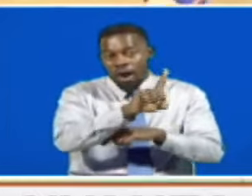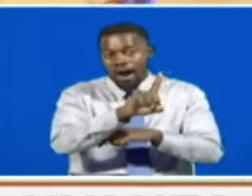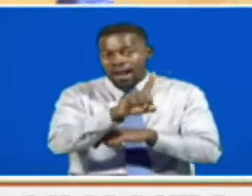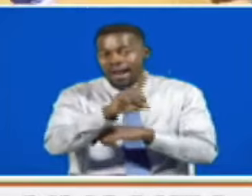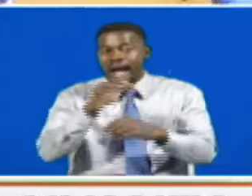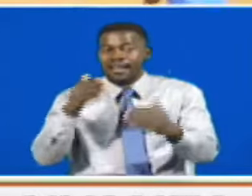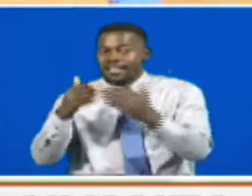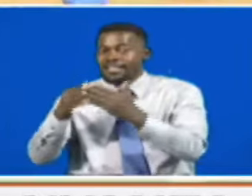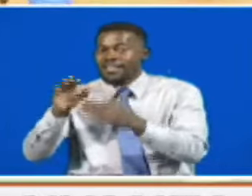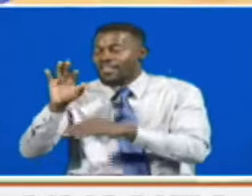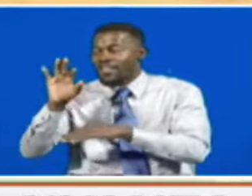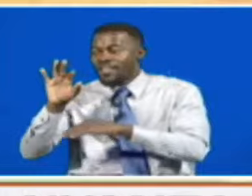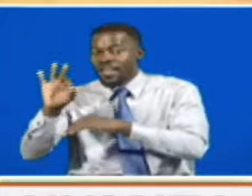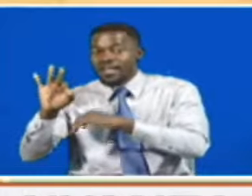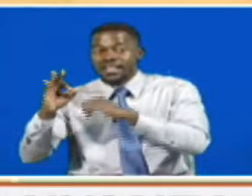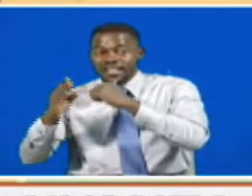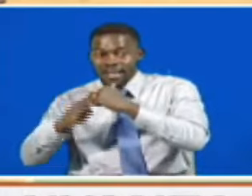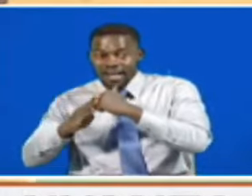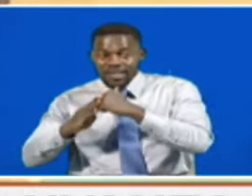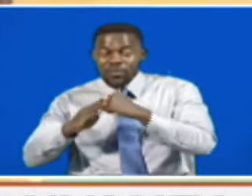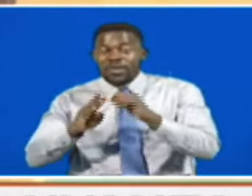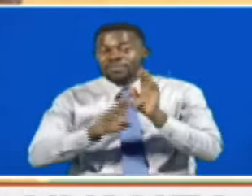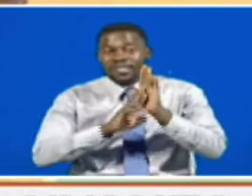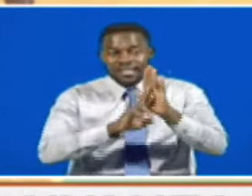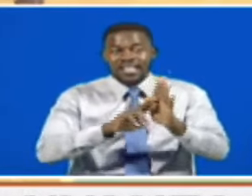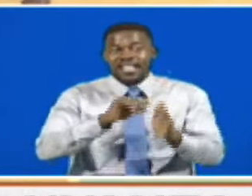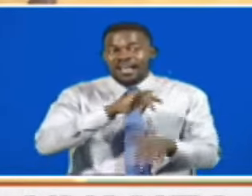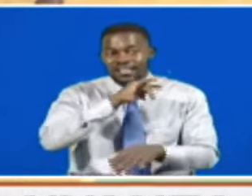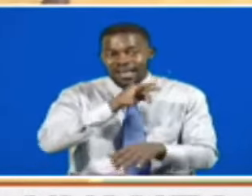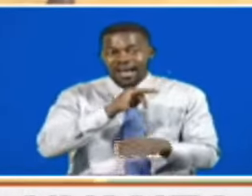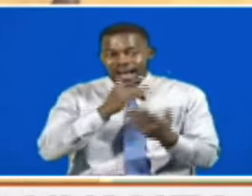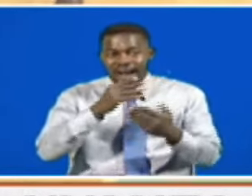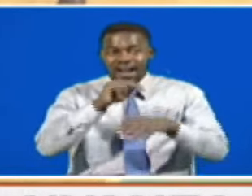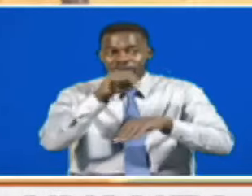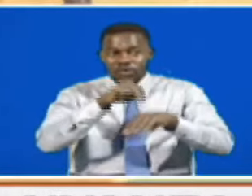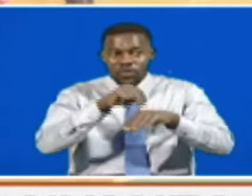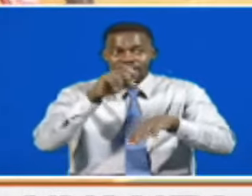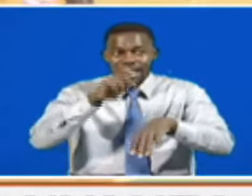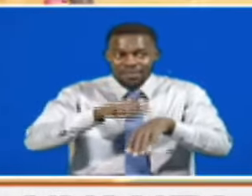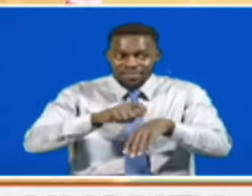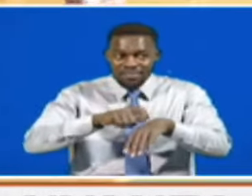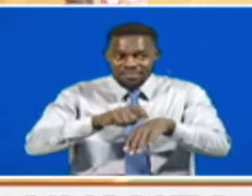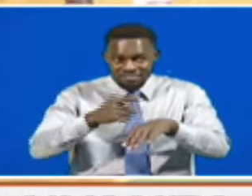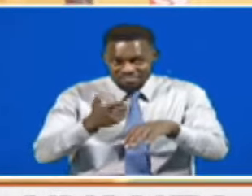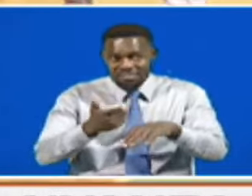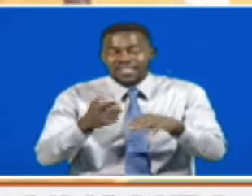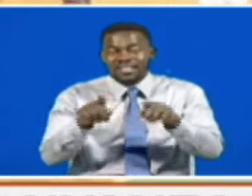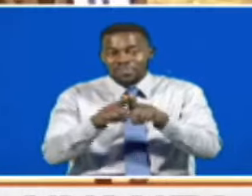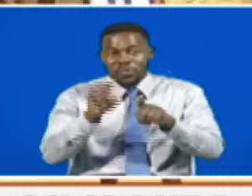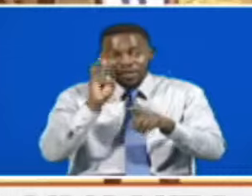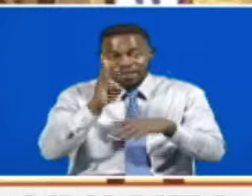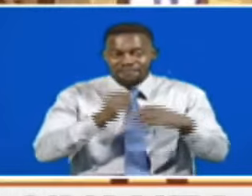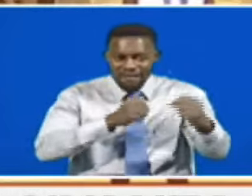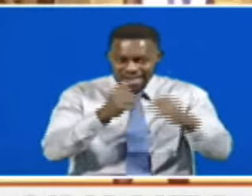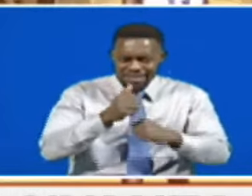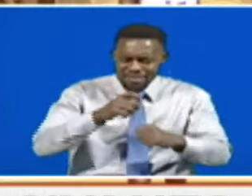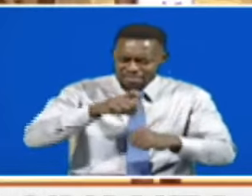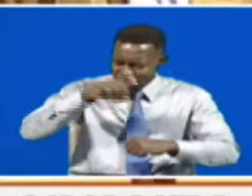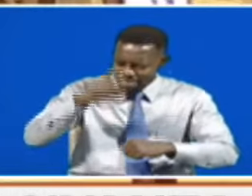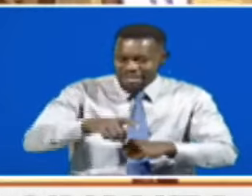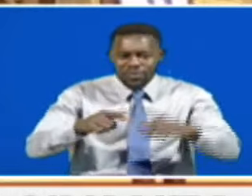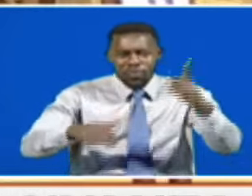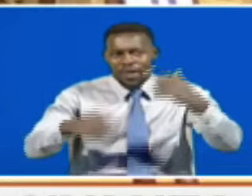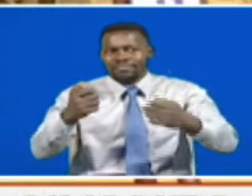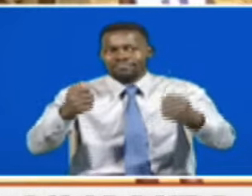going to represent the Nyanza region during the nationals. Yeah, we are going to represent them hard. We are going to fight for the trophy because we